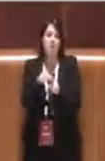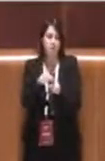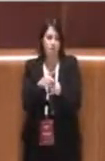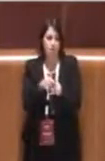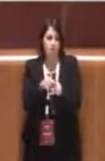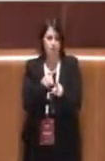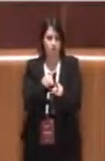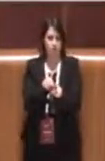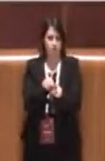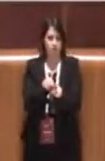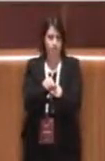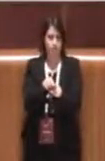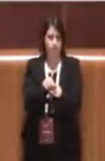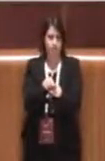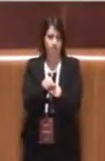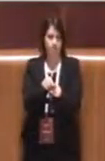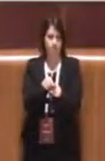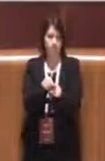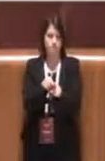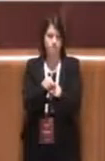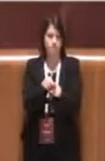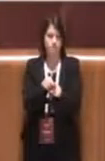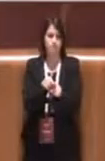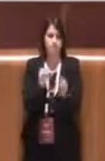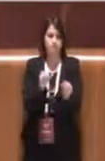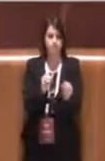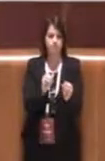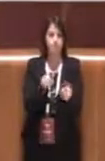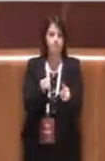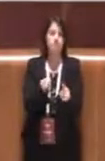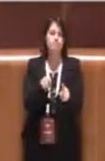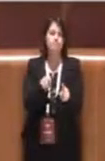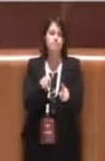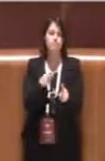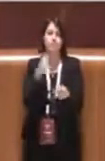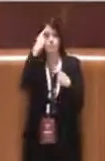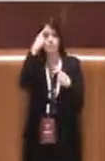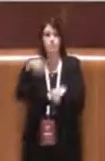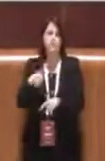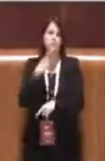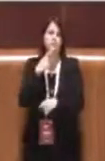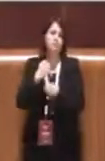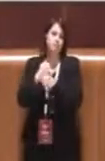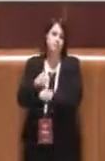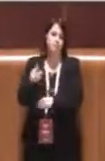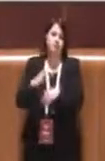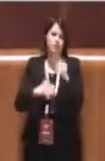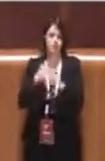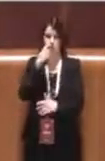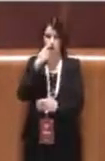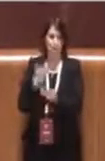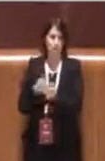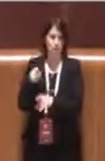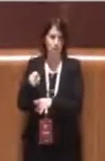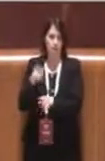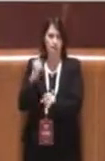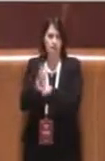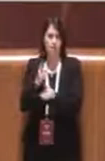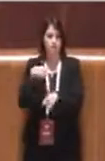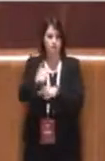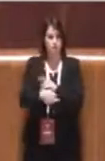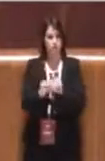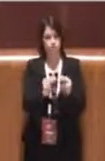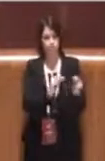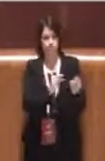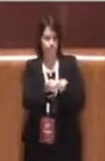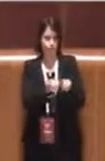poter passare di competenza alle strutture maggiormente idonee per la gestione amministrativa di queste stesse strutture. So che